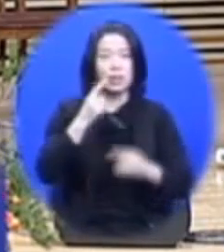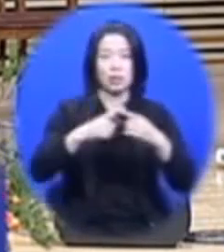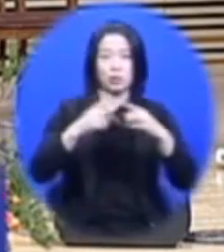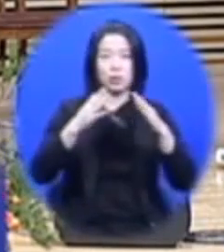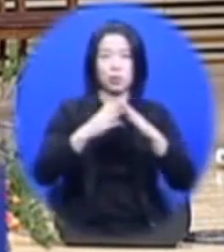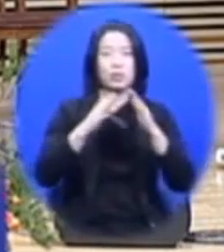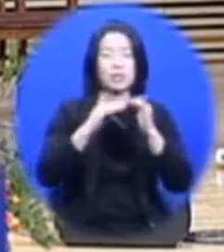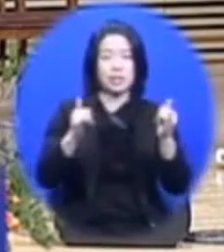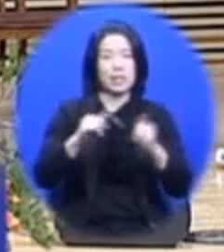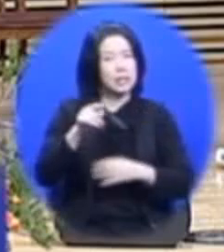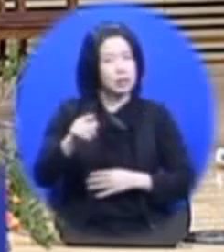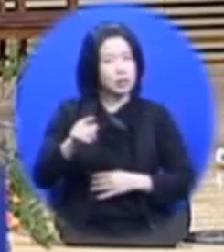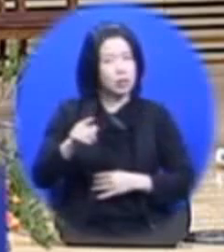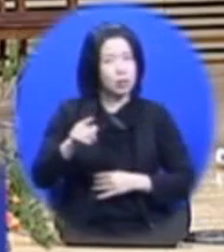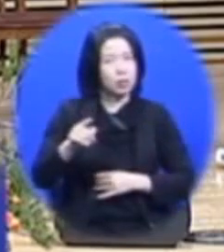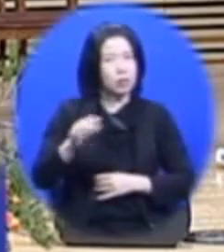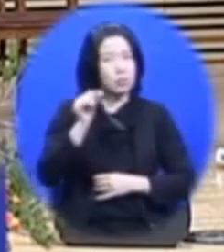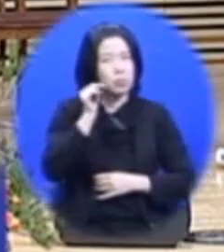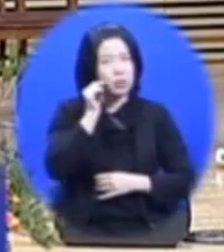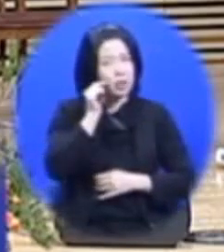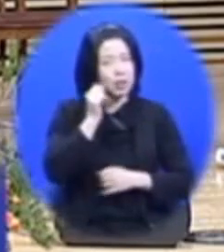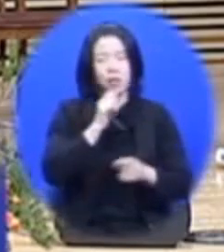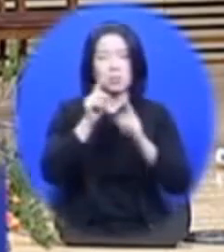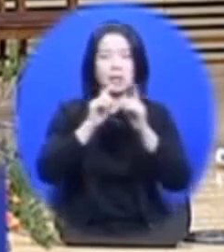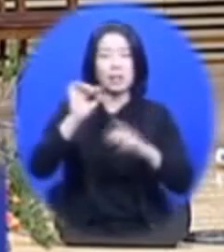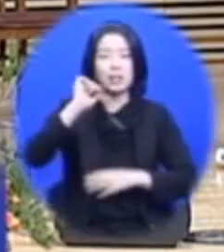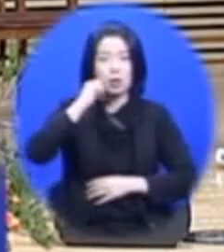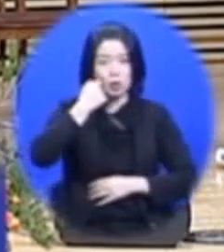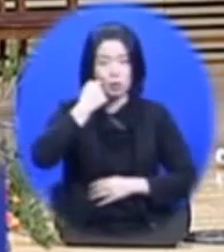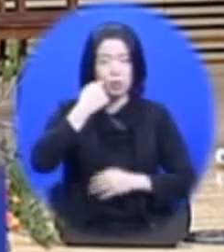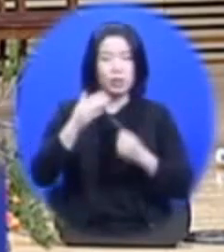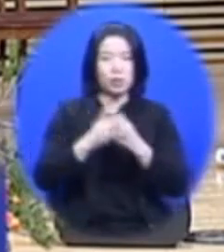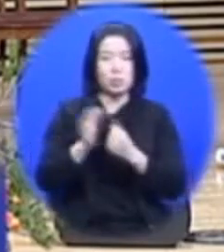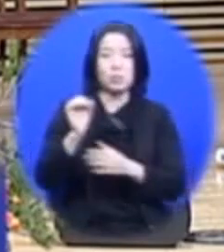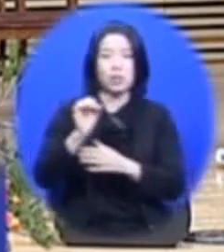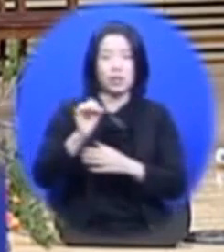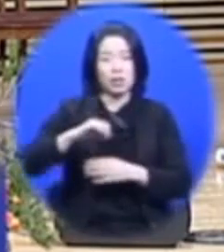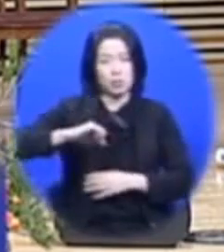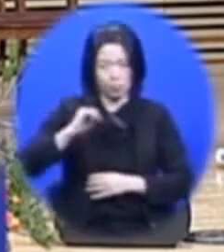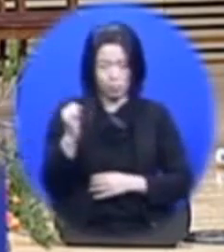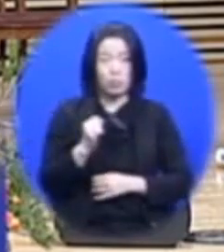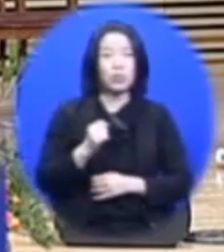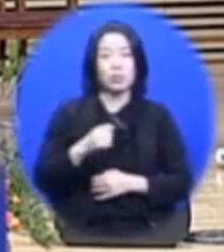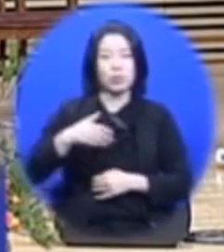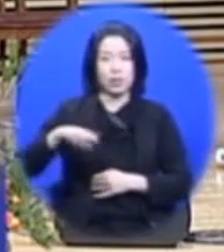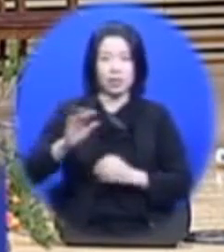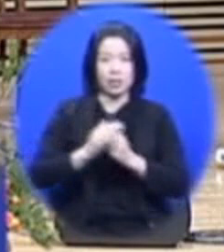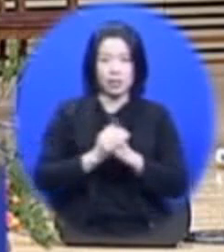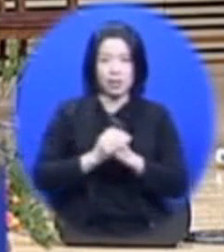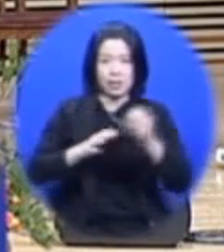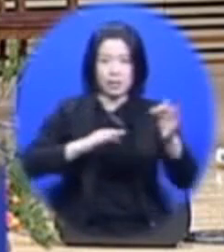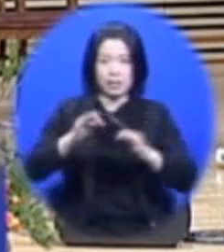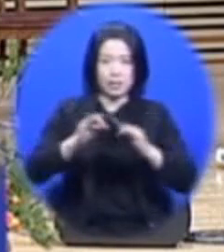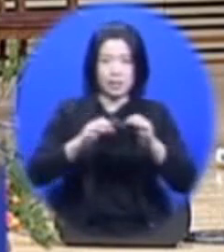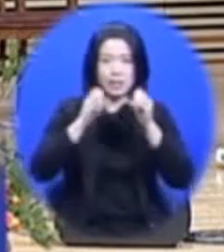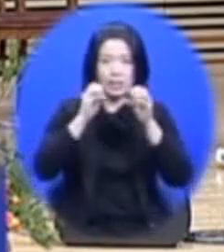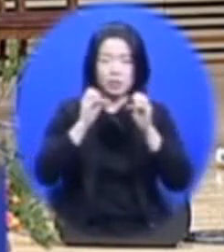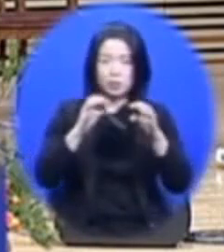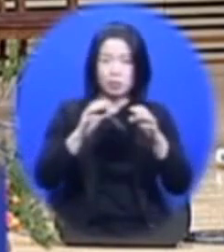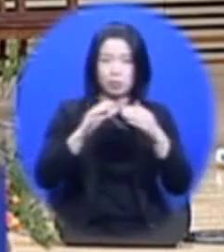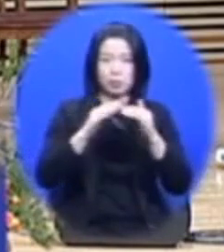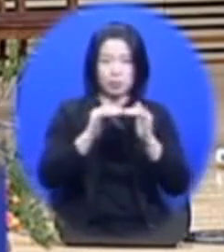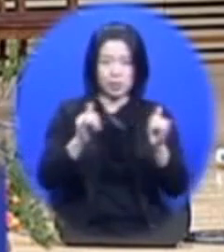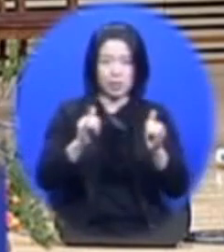그것마저 못하겠다고는 할 수가 없어서 그렇게 하셨다고 그래요. 그래서 그 시장에 전도자들이